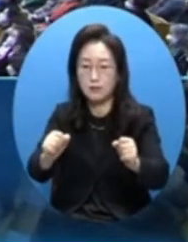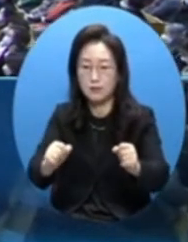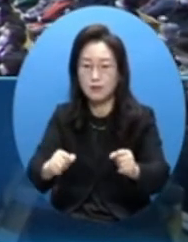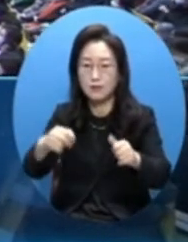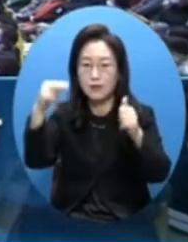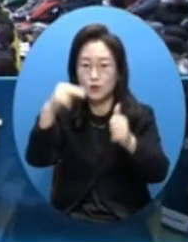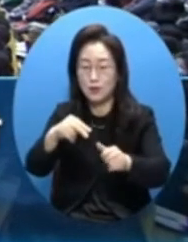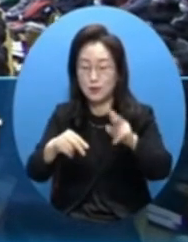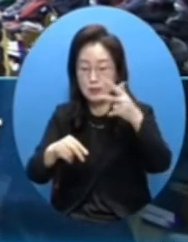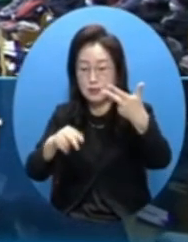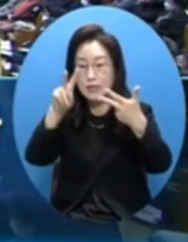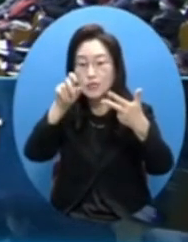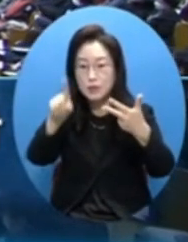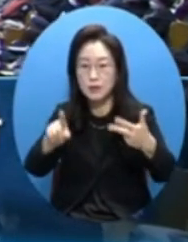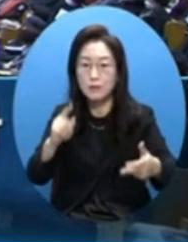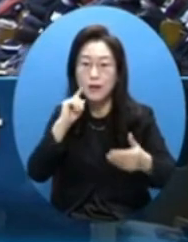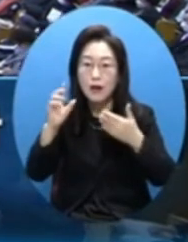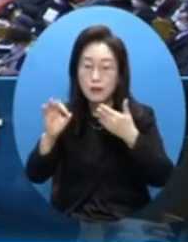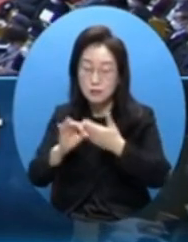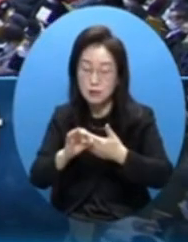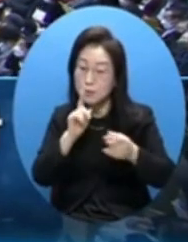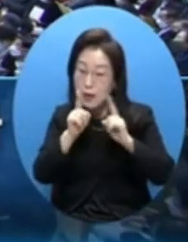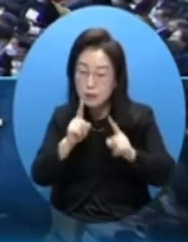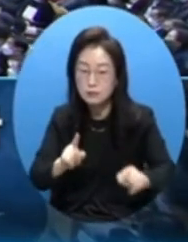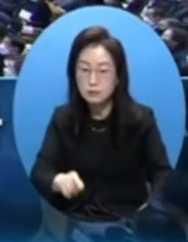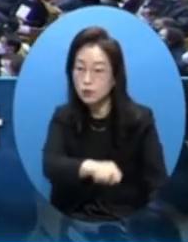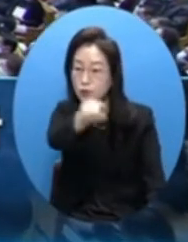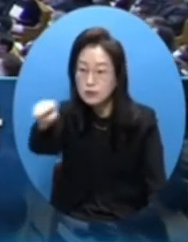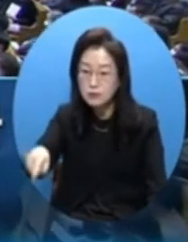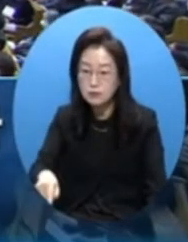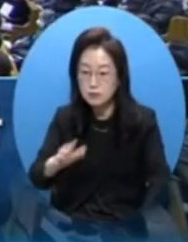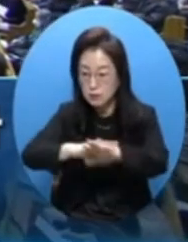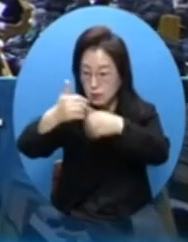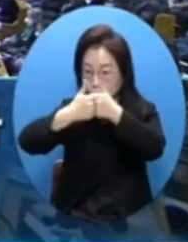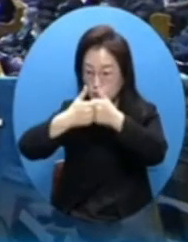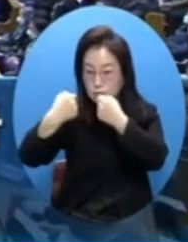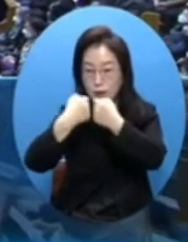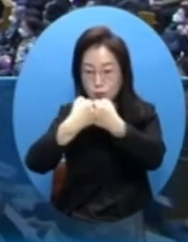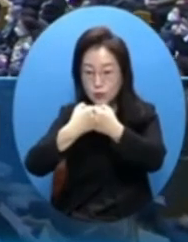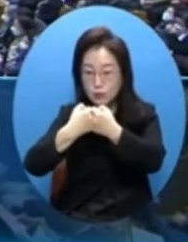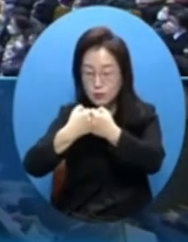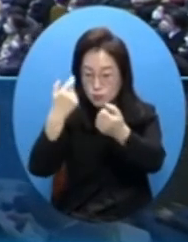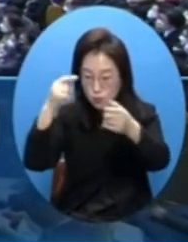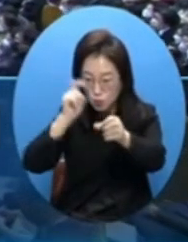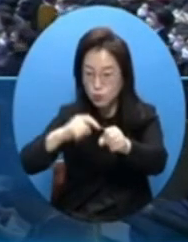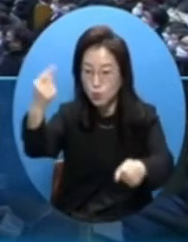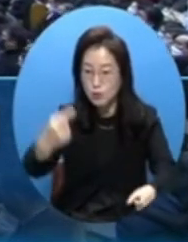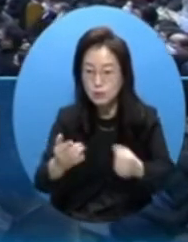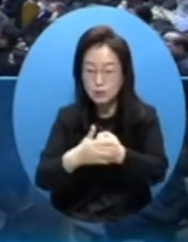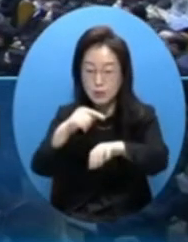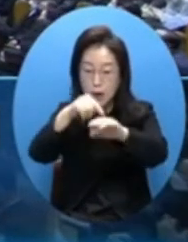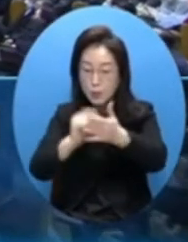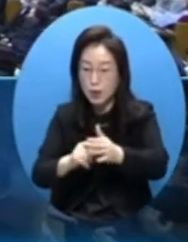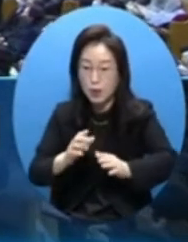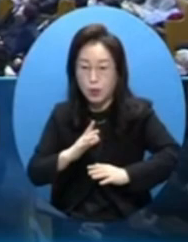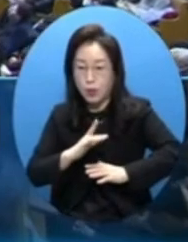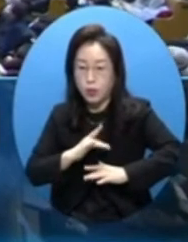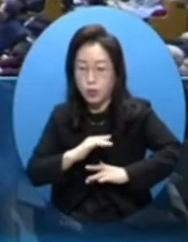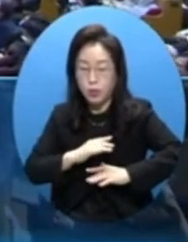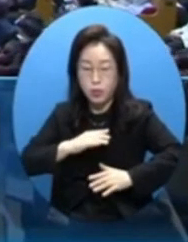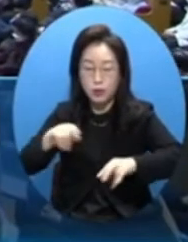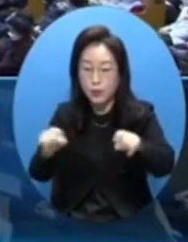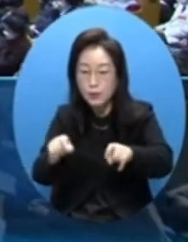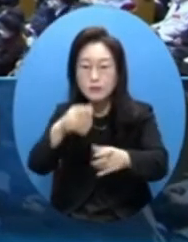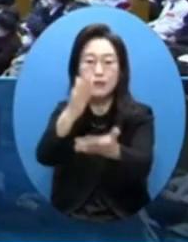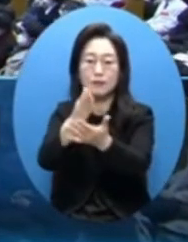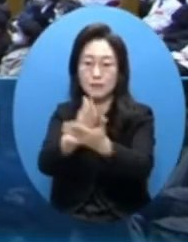20장 3절입니다. 말하여 이르기를 이스라엘아 들으라. 너희가 오늘 너희 대적과 싸우려고 나왔으니 마음에 겁내지 말며 두려워하지 말며 떨지